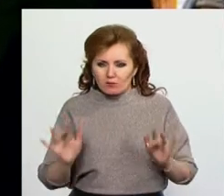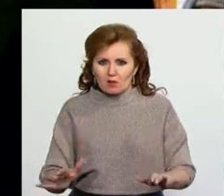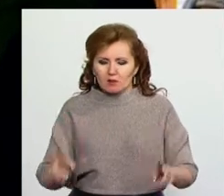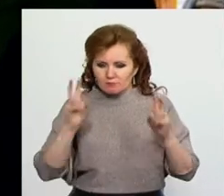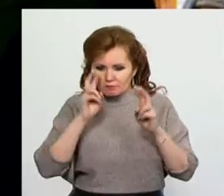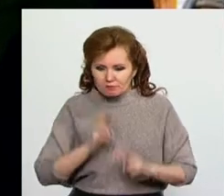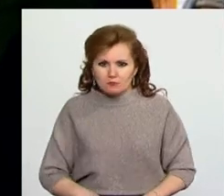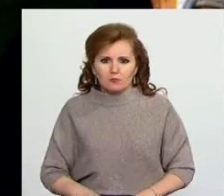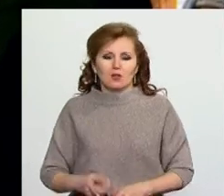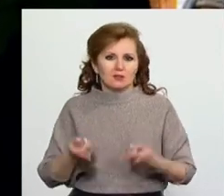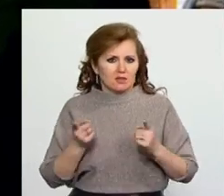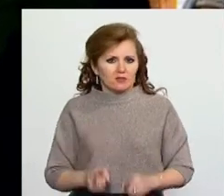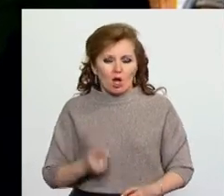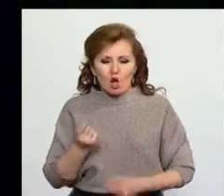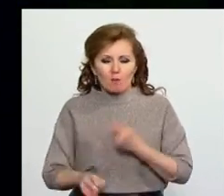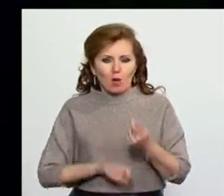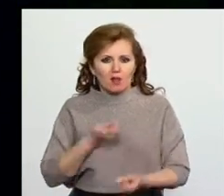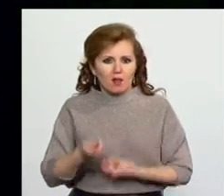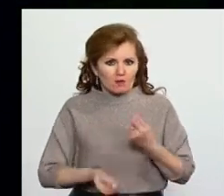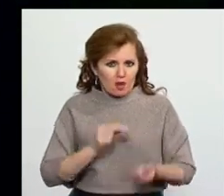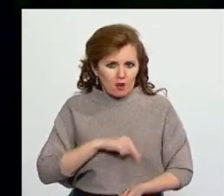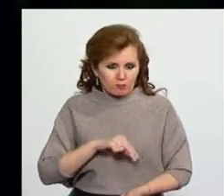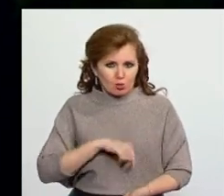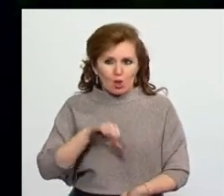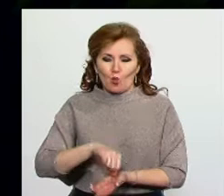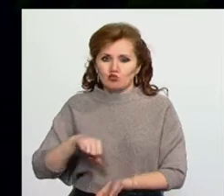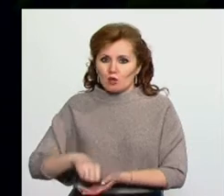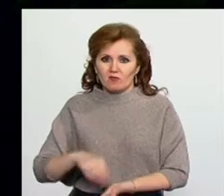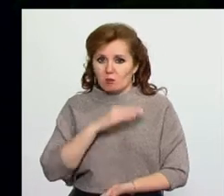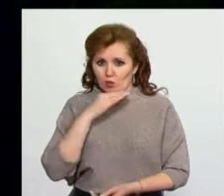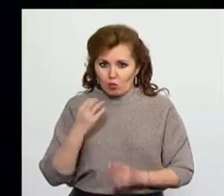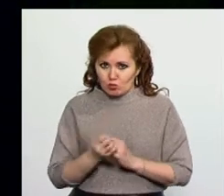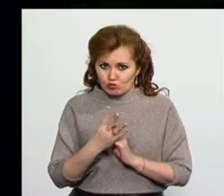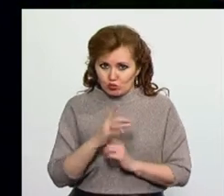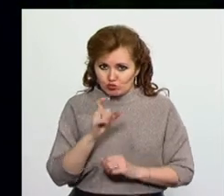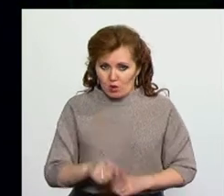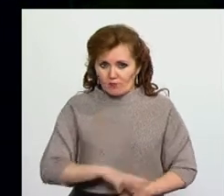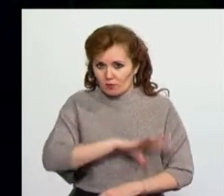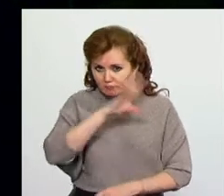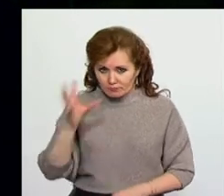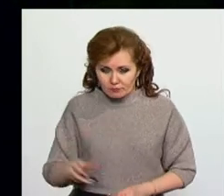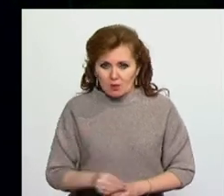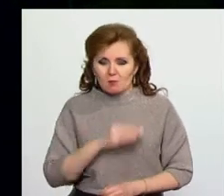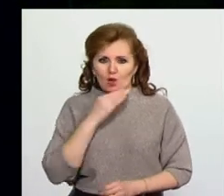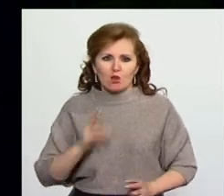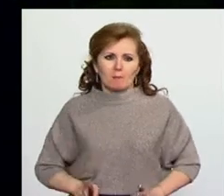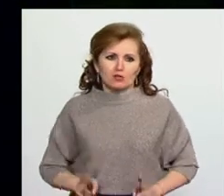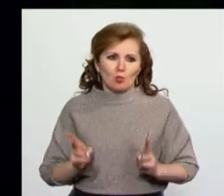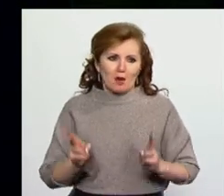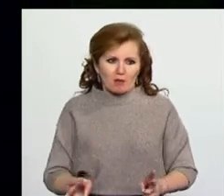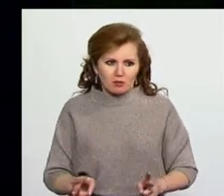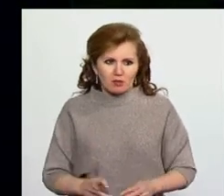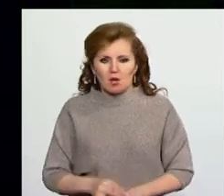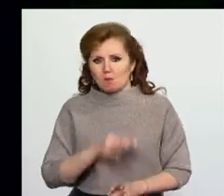Проведена действительно кропотливая работа. У участников много, 14 человек в общей сложности. Много преступлений,